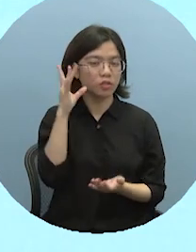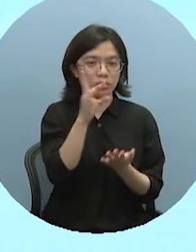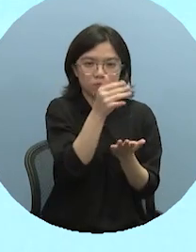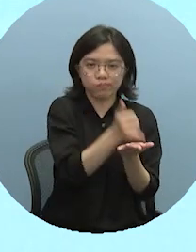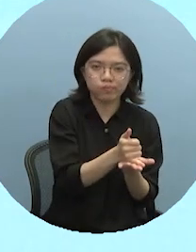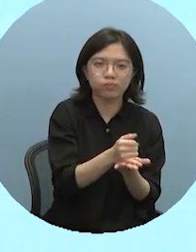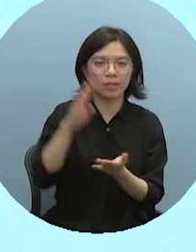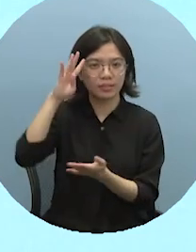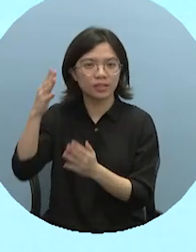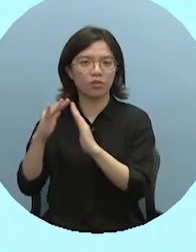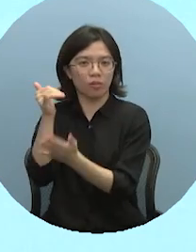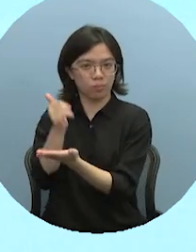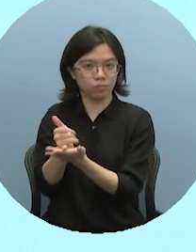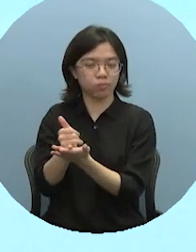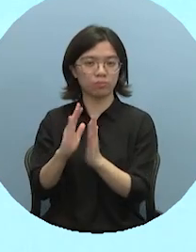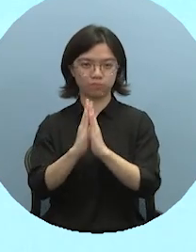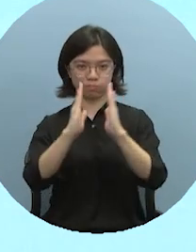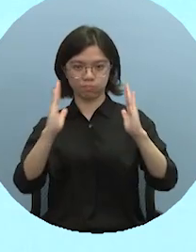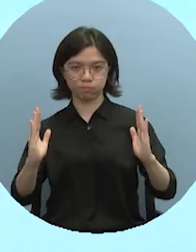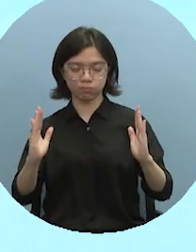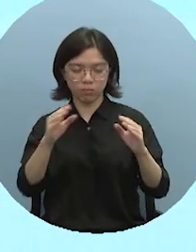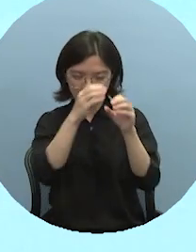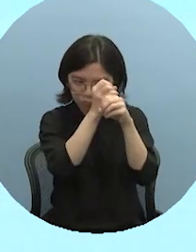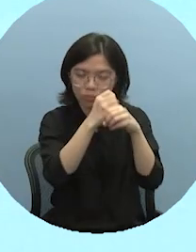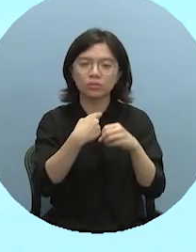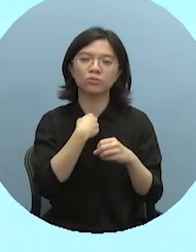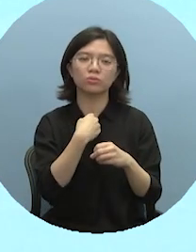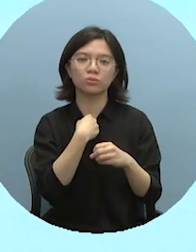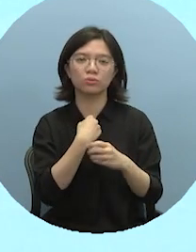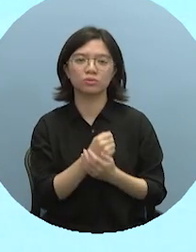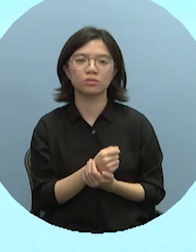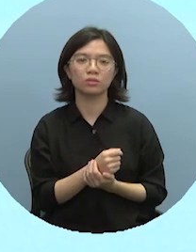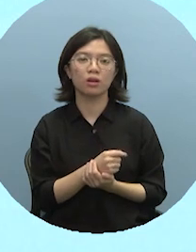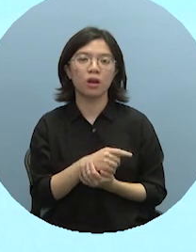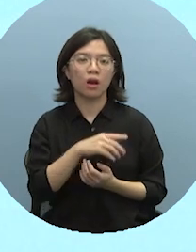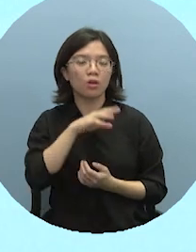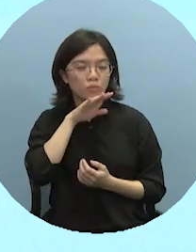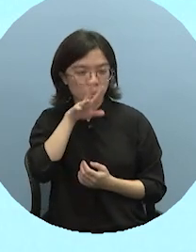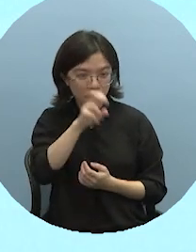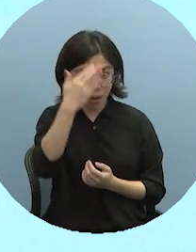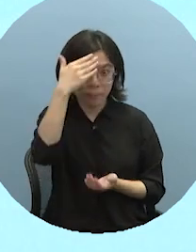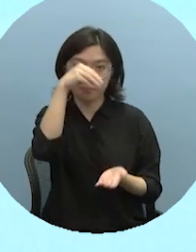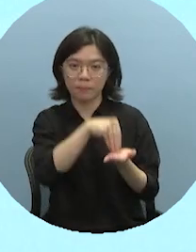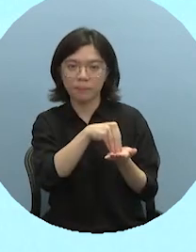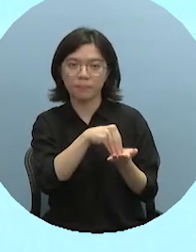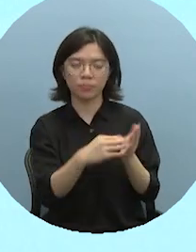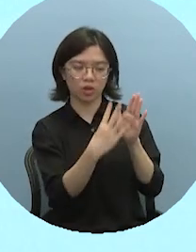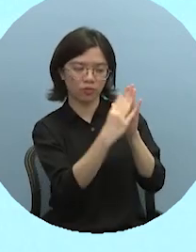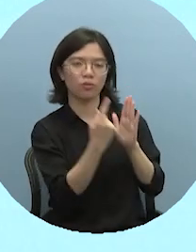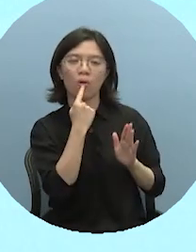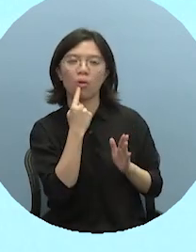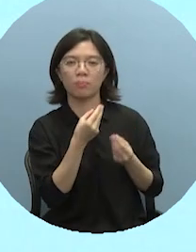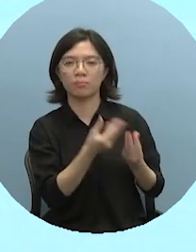期間是有核酸檢測的要求，確診者是會給他一個紅